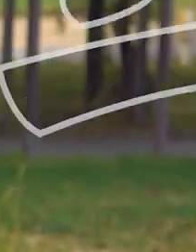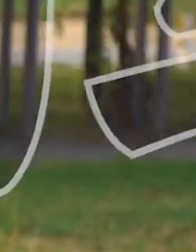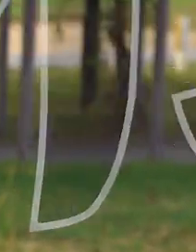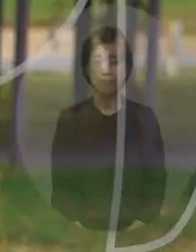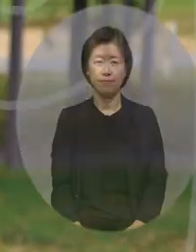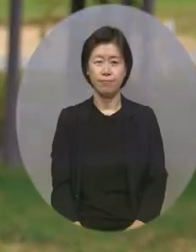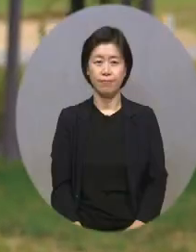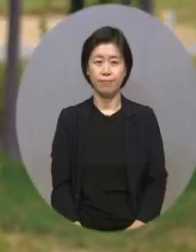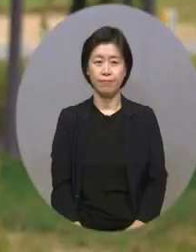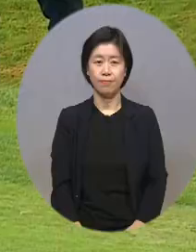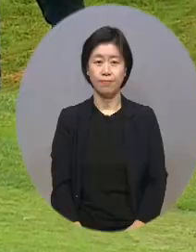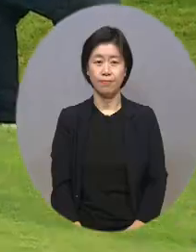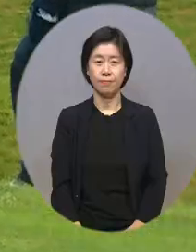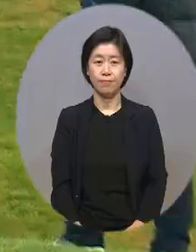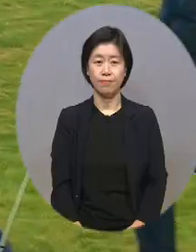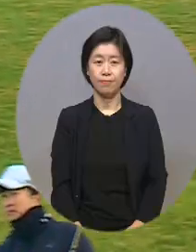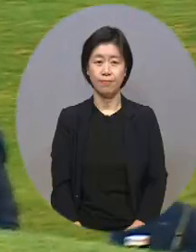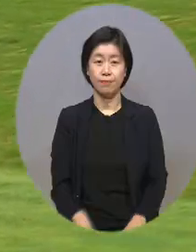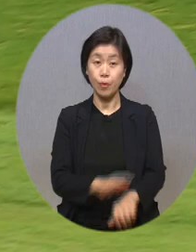나이스 잘 쳤다.